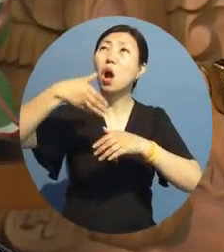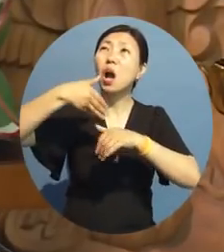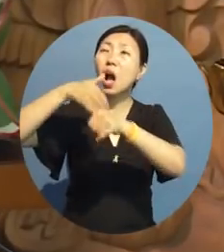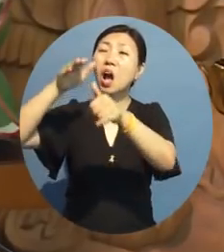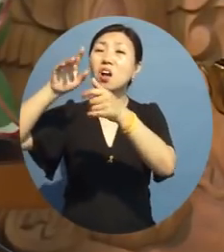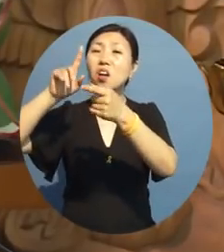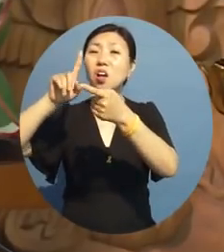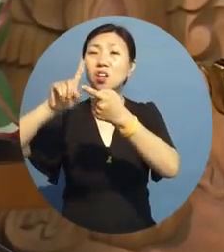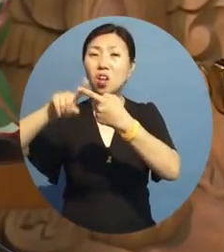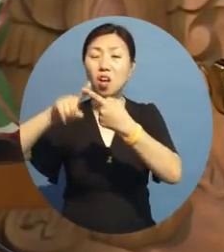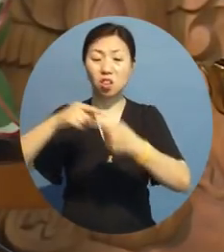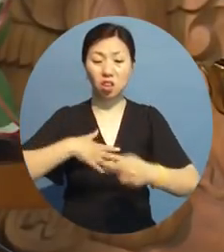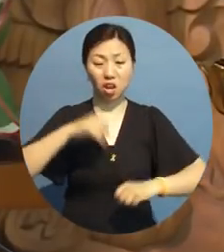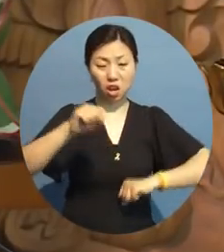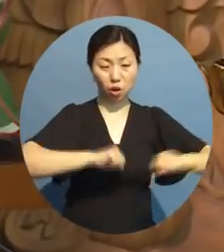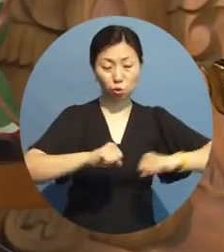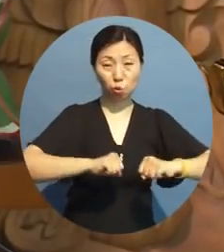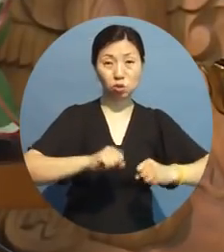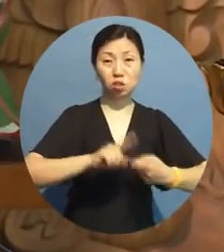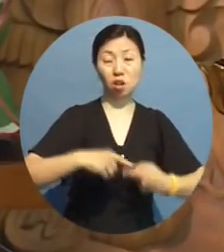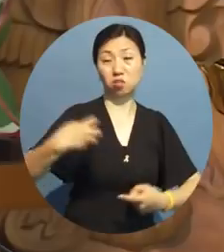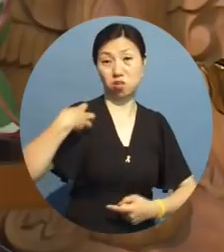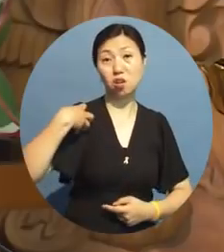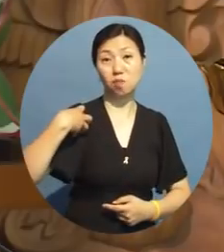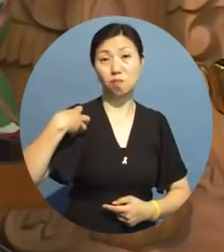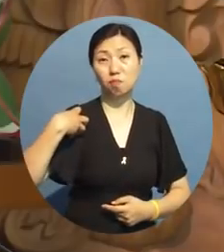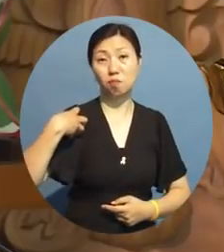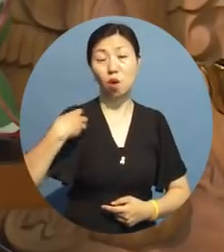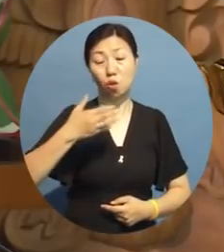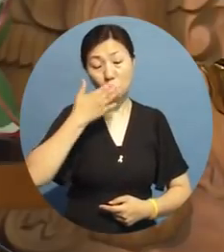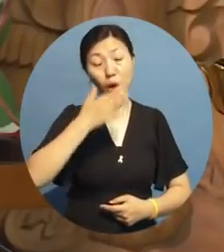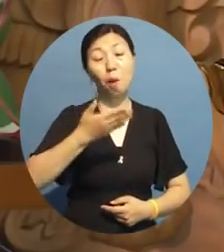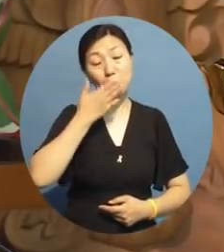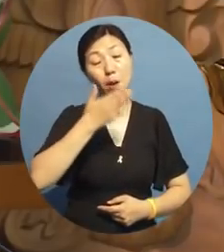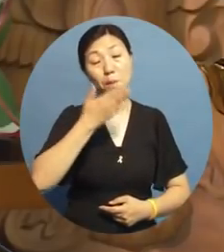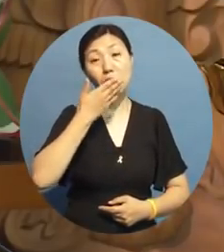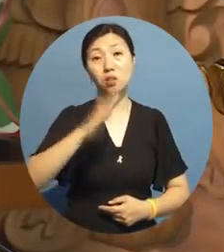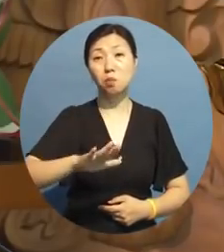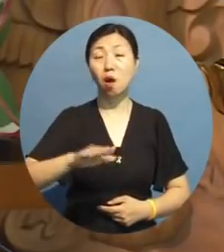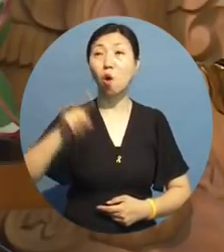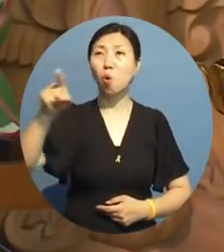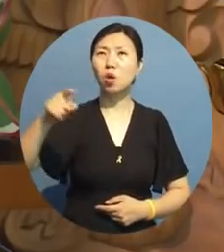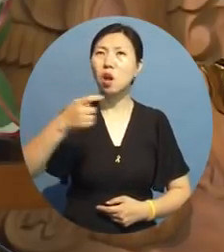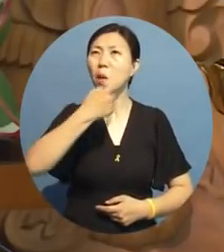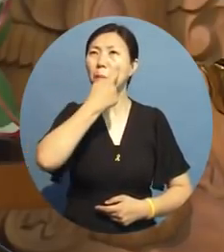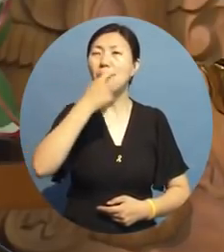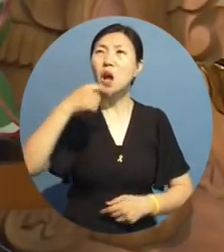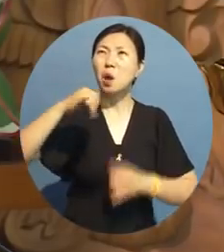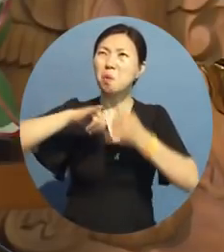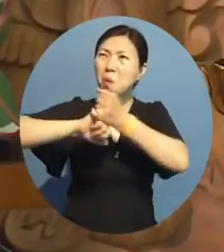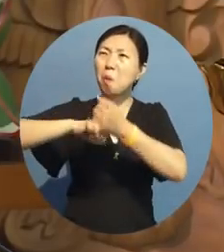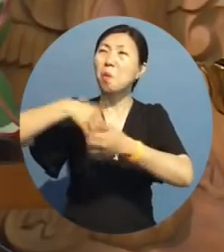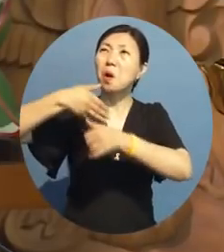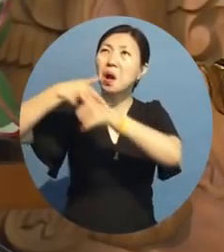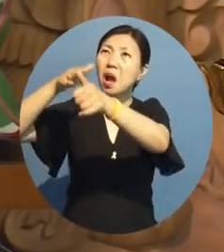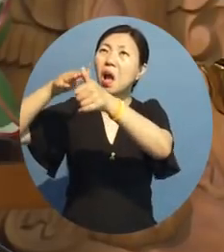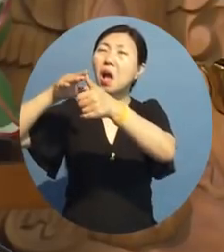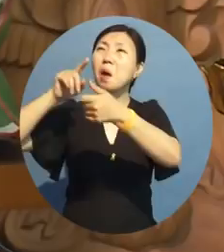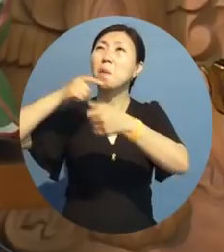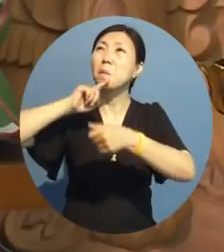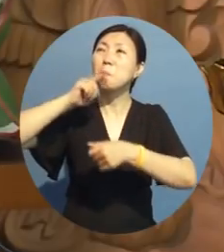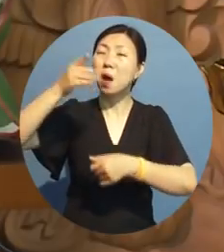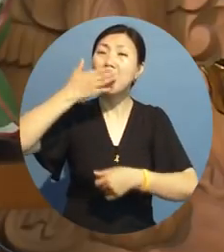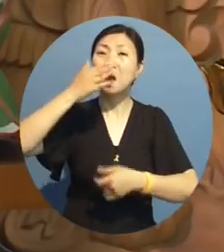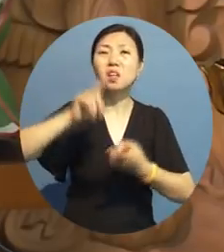거는 그건 내가 할 수 있는 일이지만은 그렇다고 간다 안 간다고 그건 내가 보장할 수 있는 일이 아니지 않냐. 그래서 나는